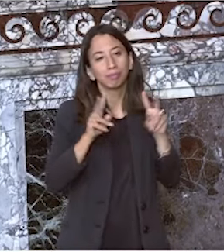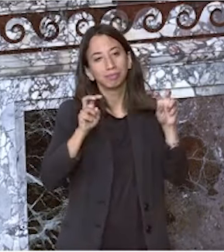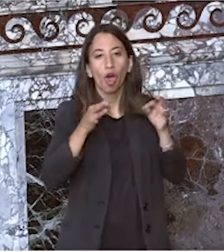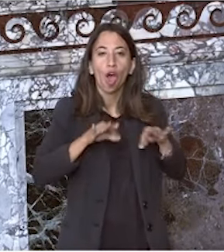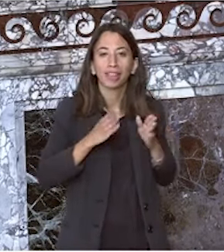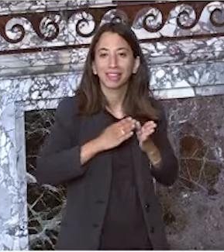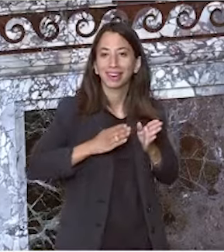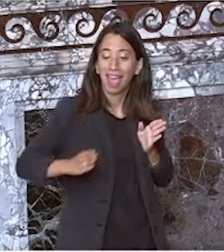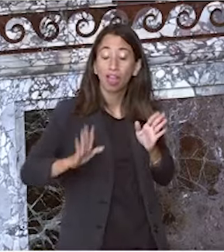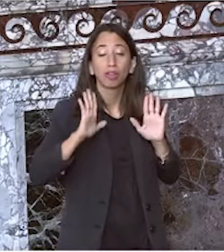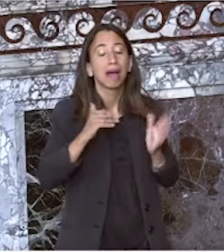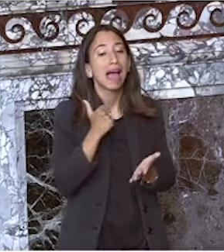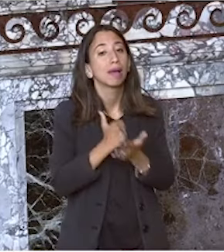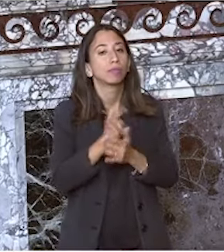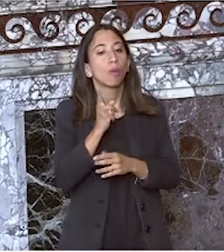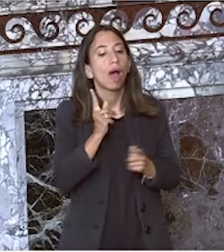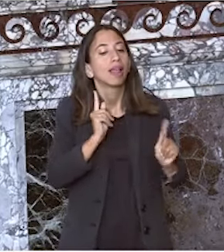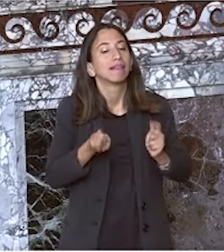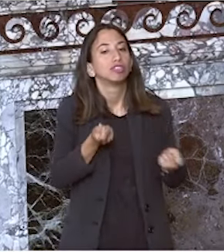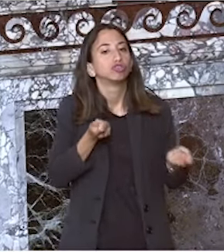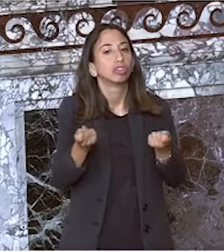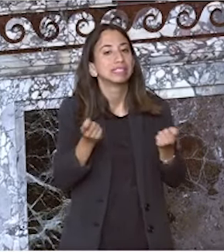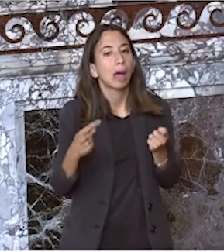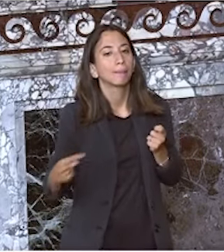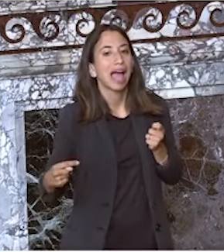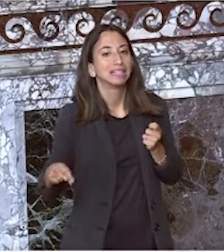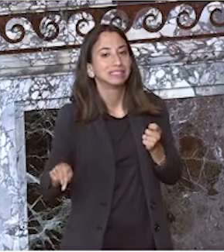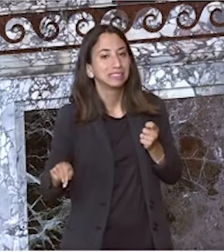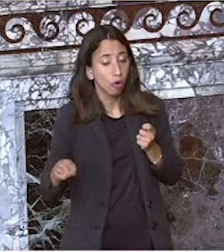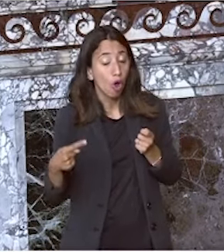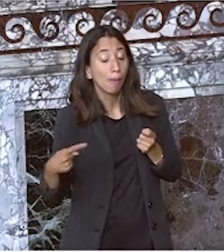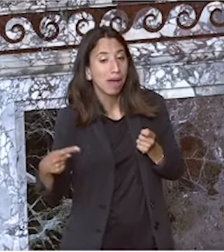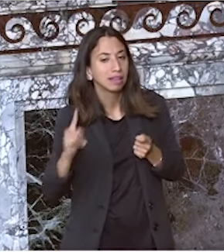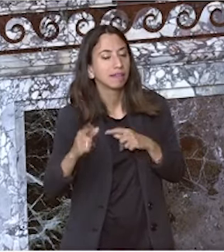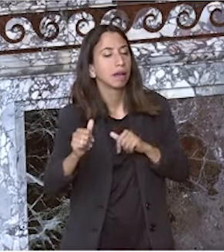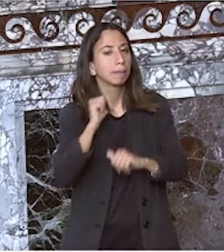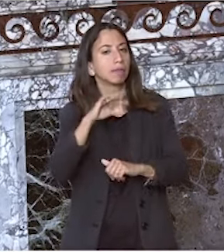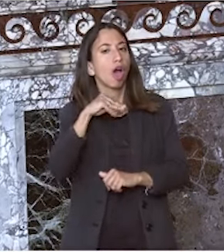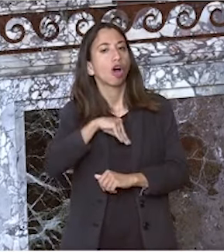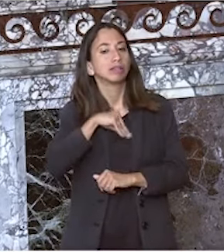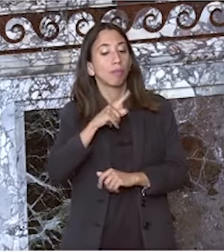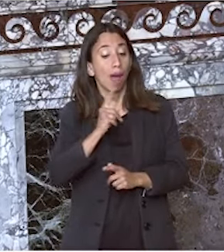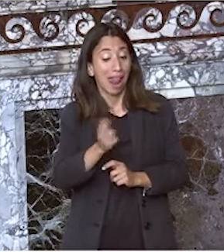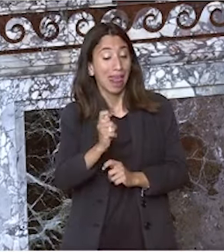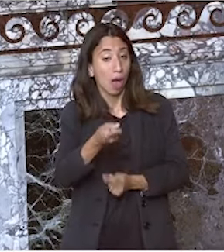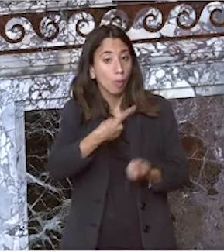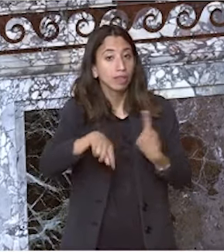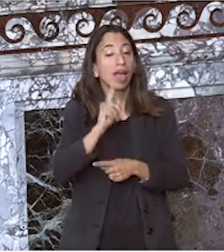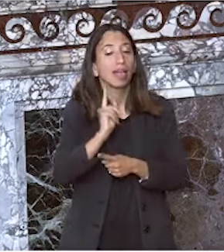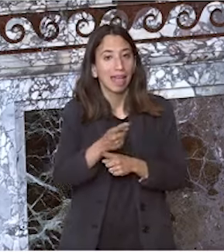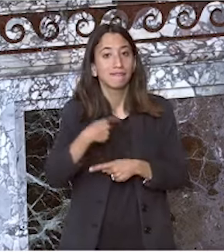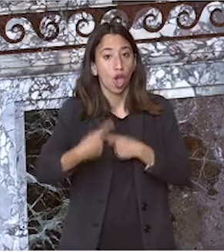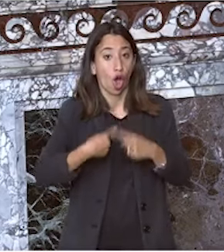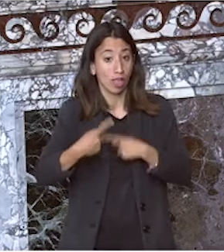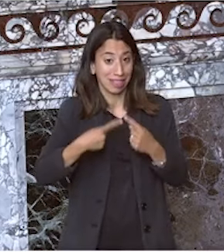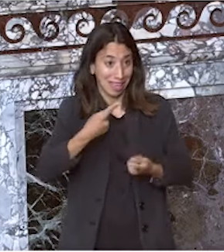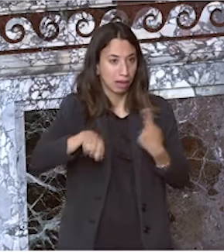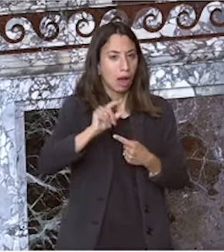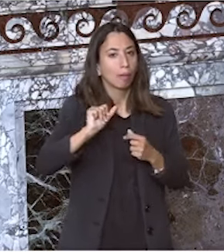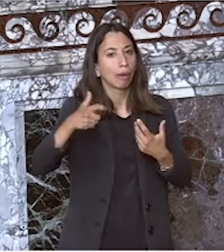ma rimane prioritaria un'attenta gestione del passivo, nella consapevolezza che la liquidità aggregata continuerà a